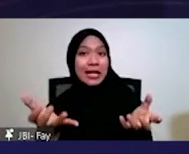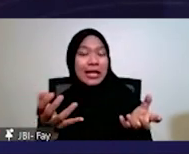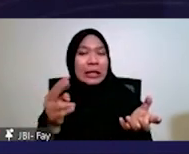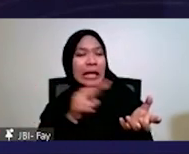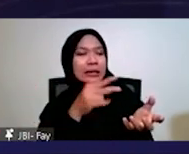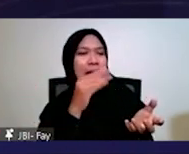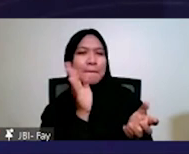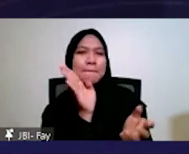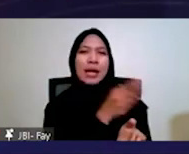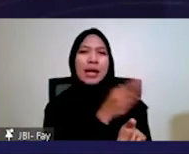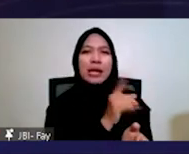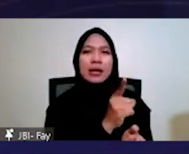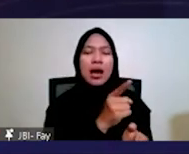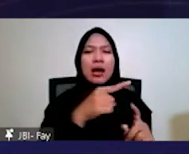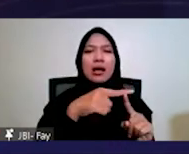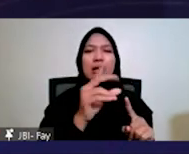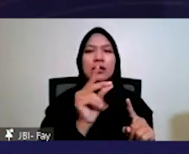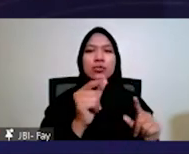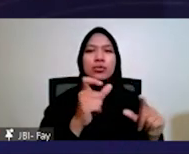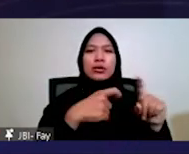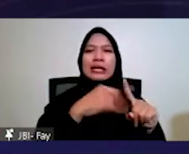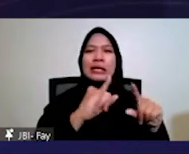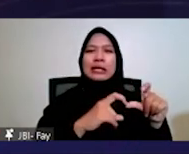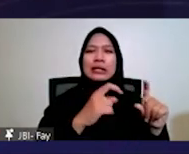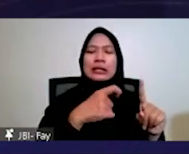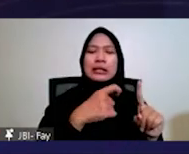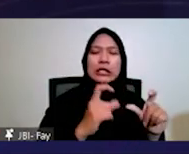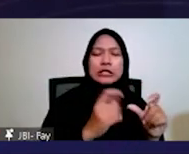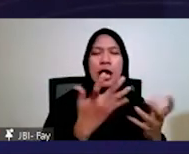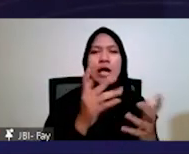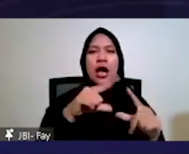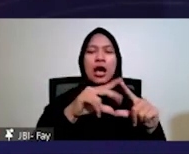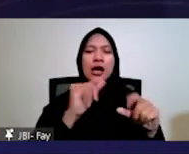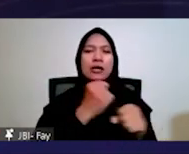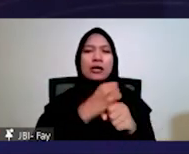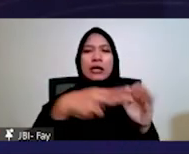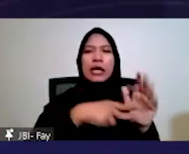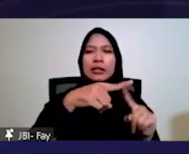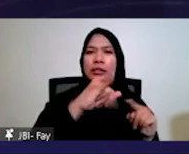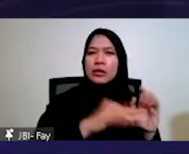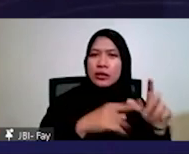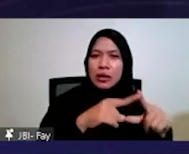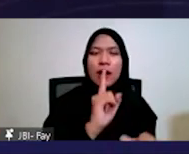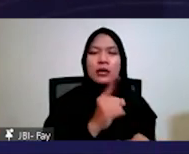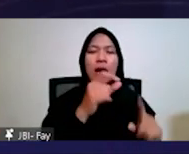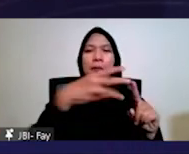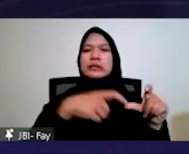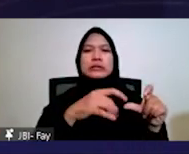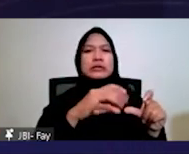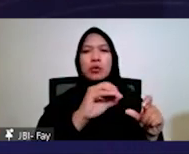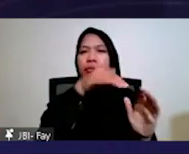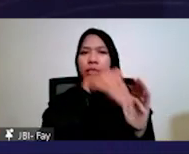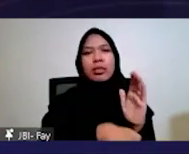balla Turkish Lira Argentina pisau maupun yang menjadi Alhamdulillah meskipun malam ah ah Hai